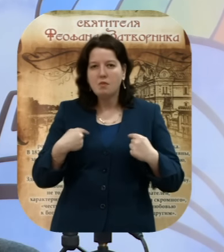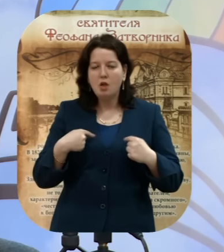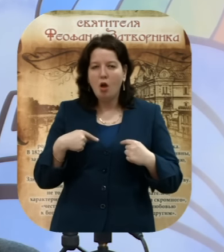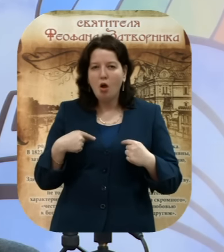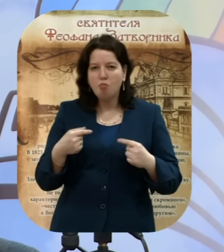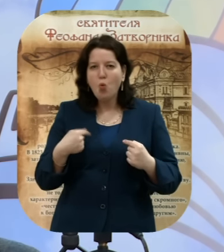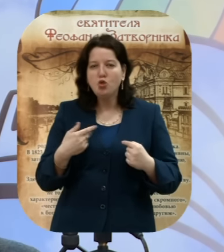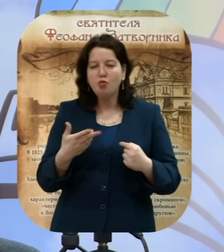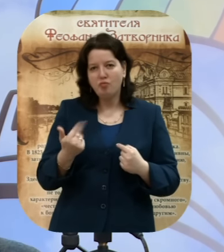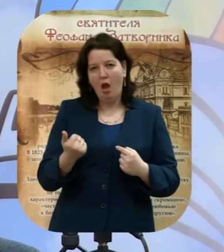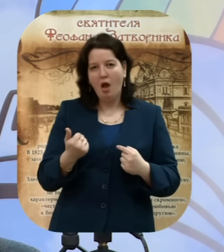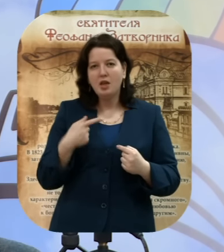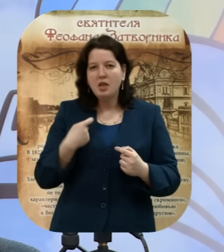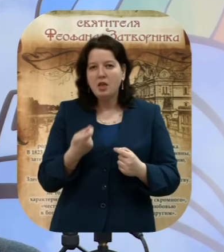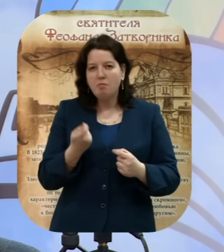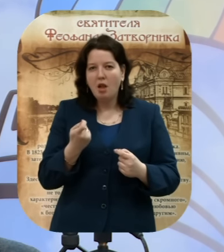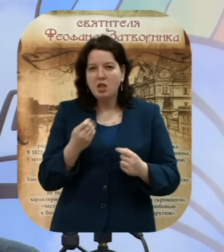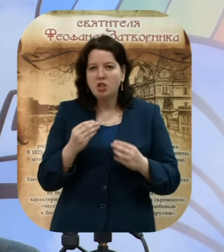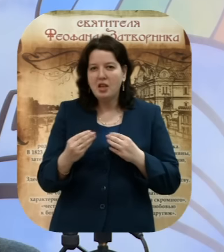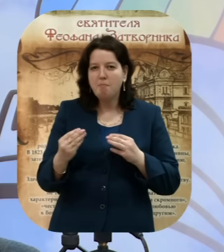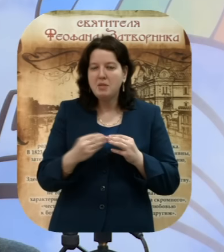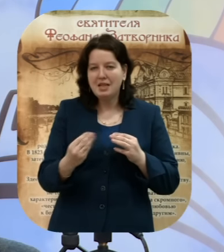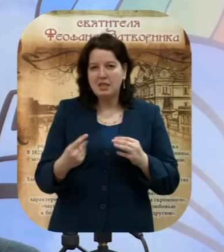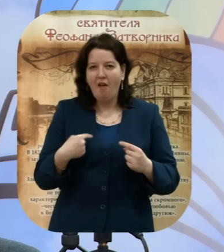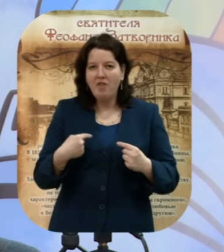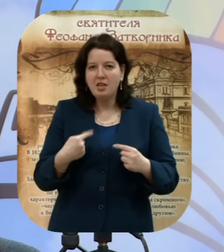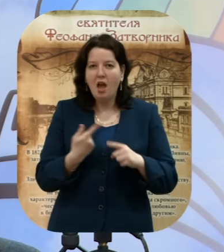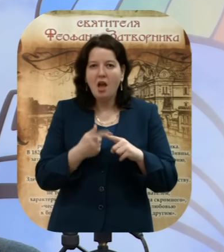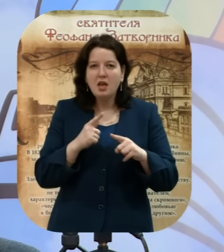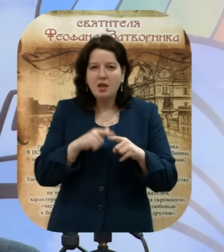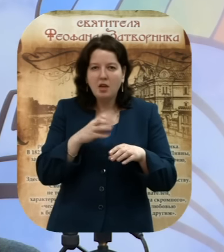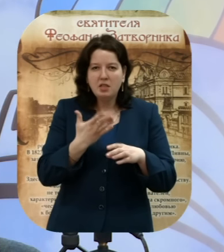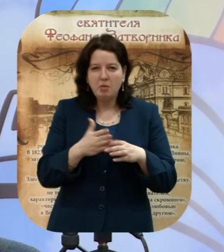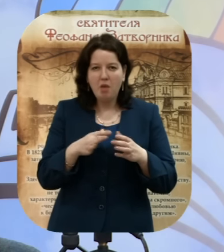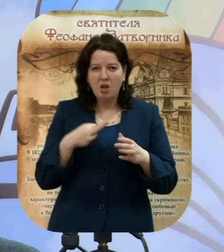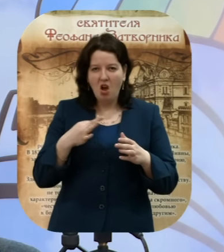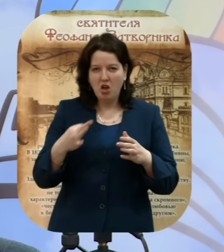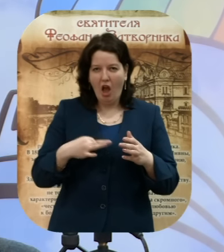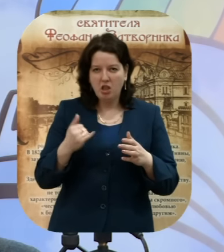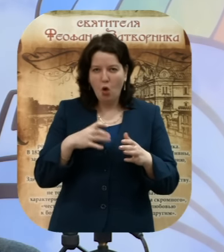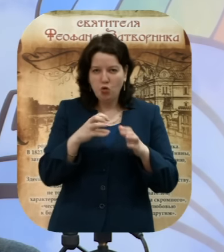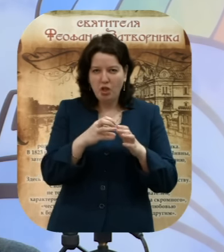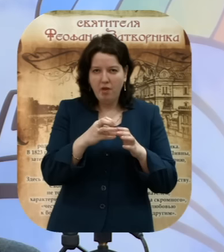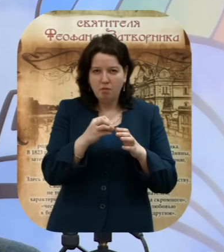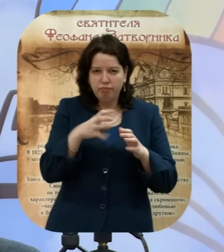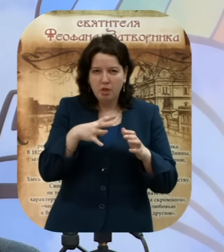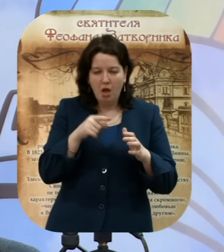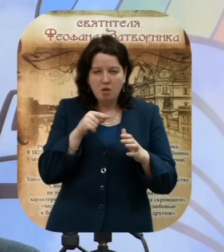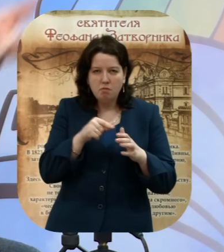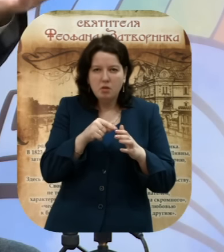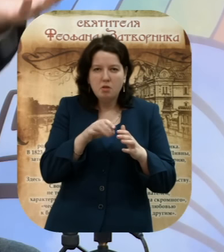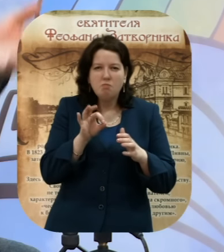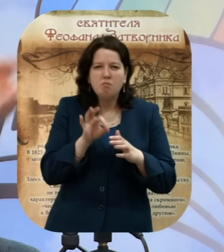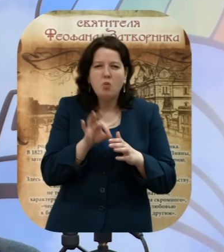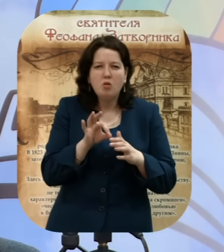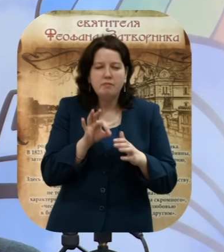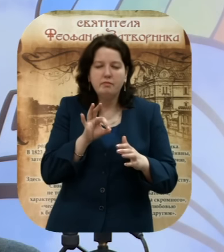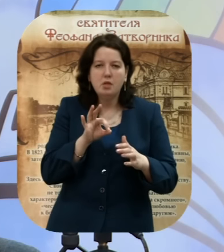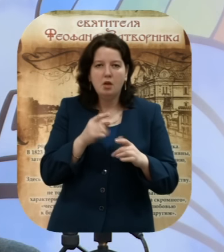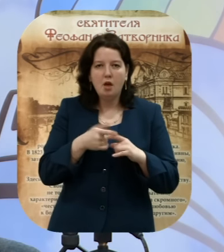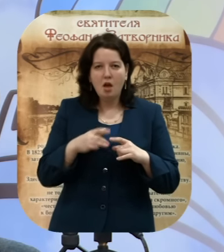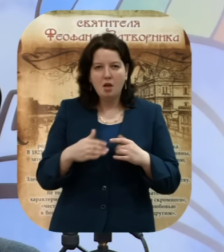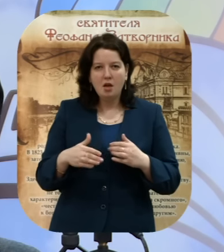малейшее прикосновение к ним, как к нарыву, приносит страдания человеку. Повражи,